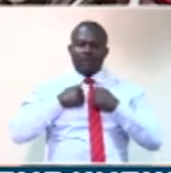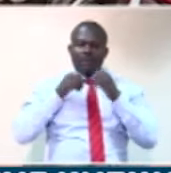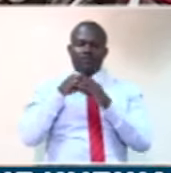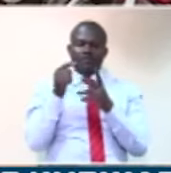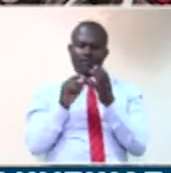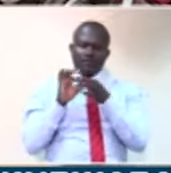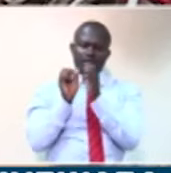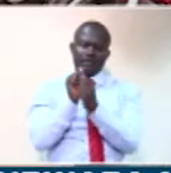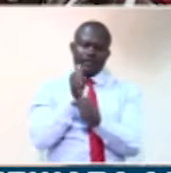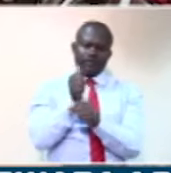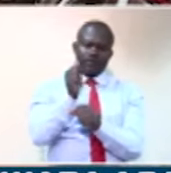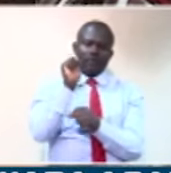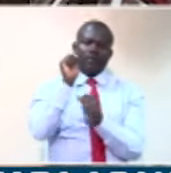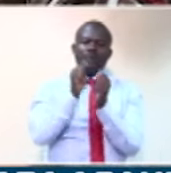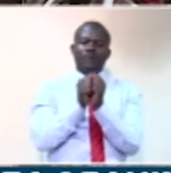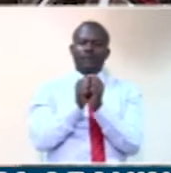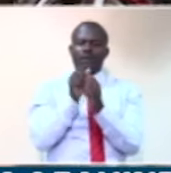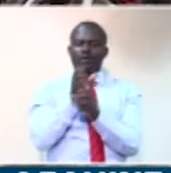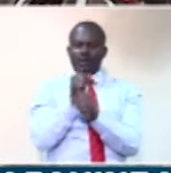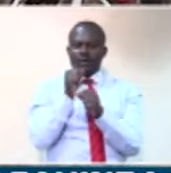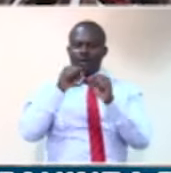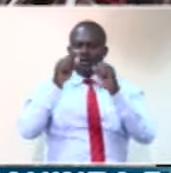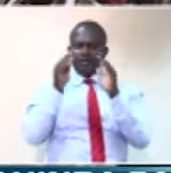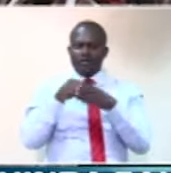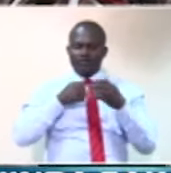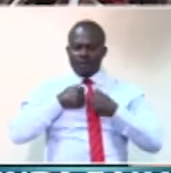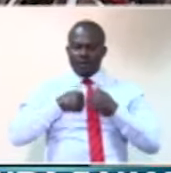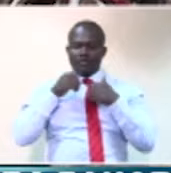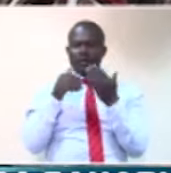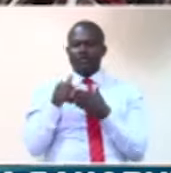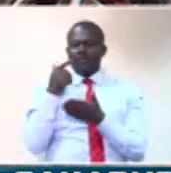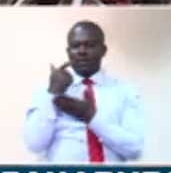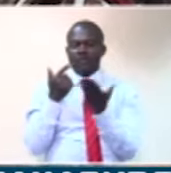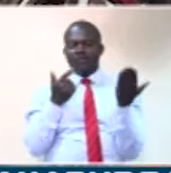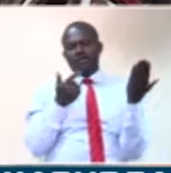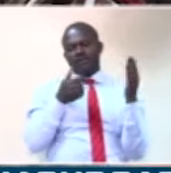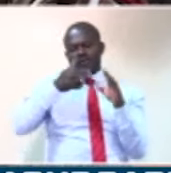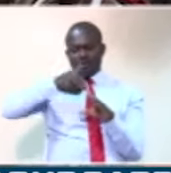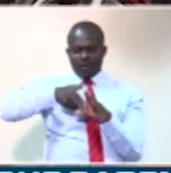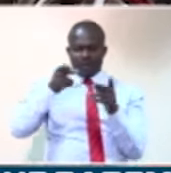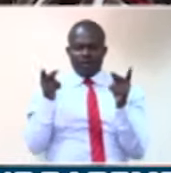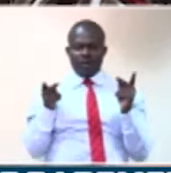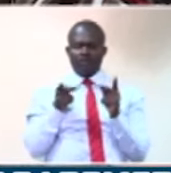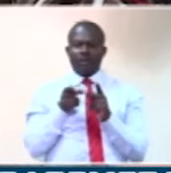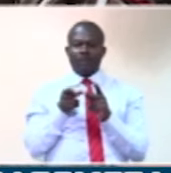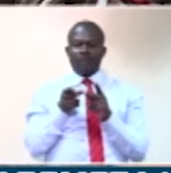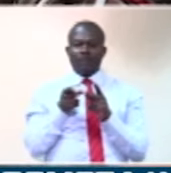tuzafatanya n'abikorera n'ishyirahamwe ry'abamotari mu Rwanda ni uko sitasiyo aho